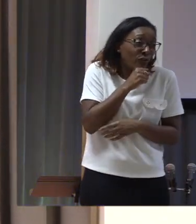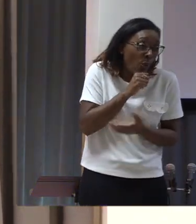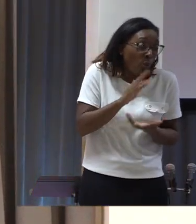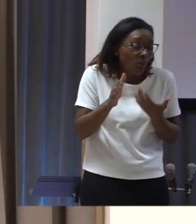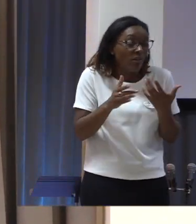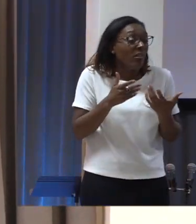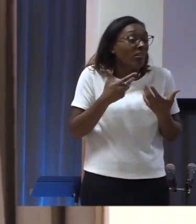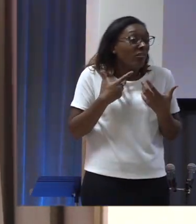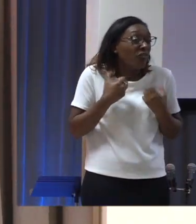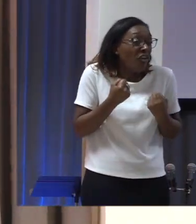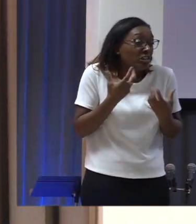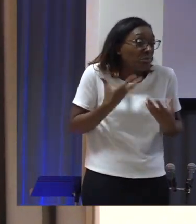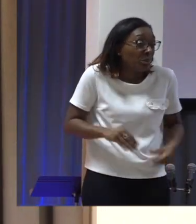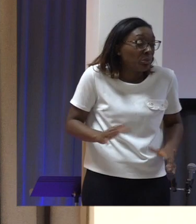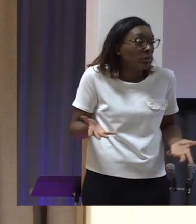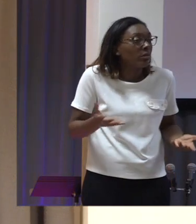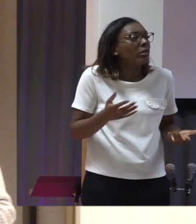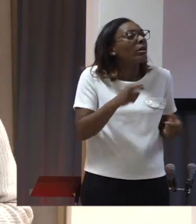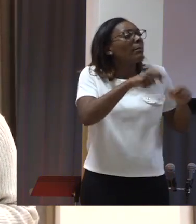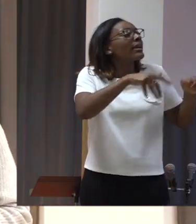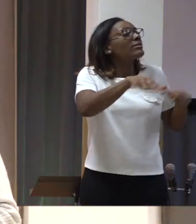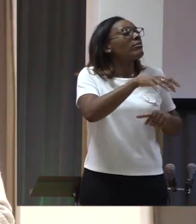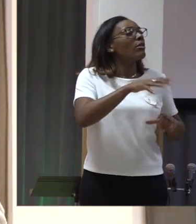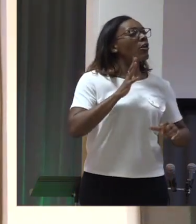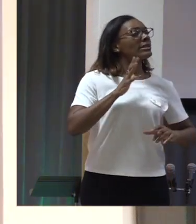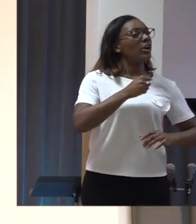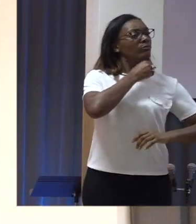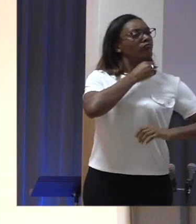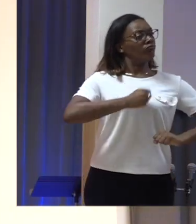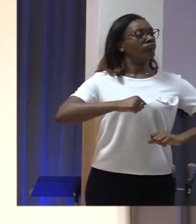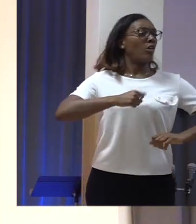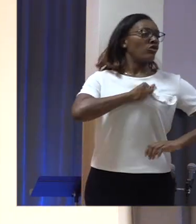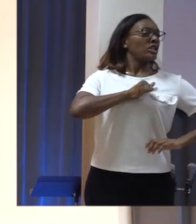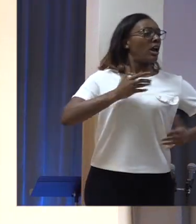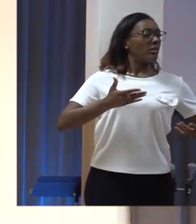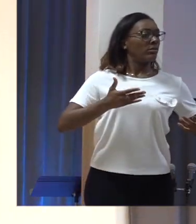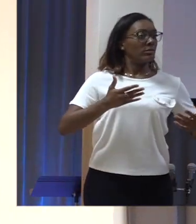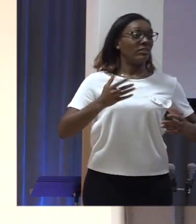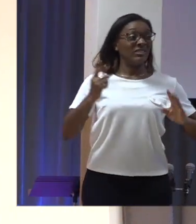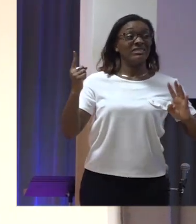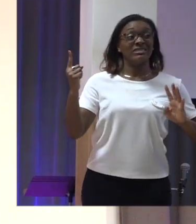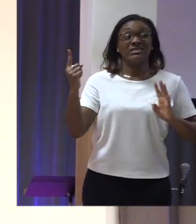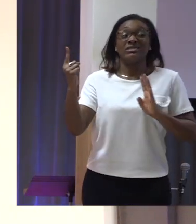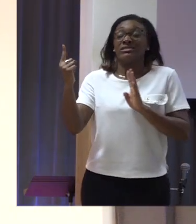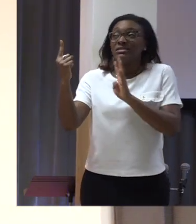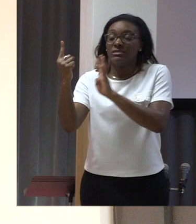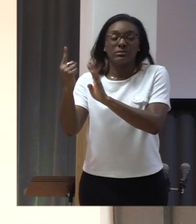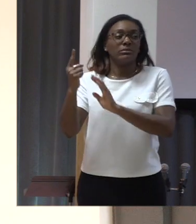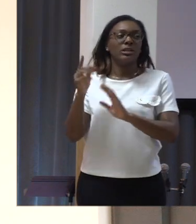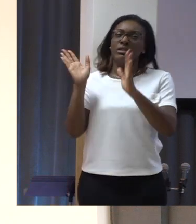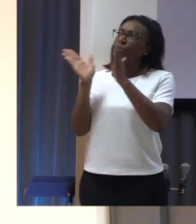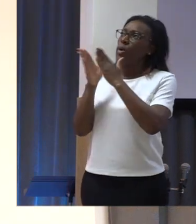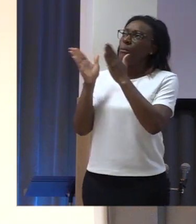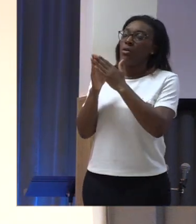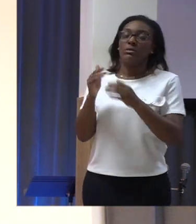se rendre à Rama qui était le lieu où résidait le prophète Samuel. Ils font une demande qui est